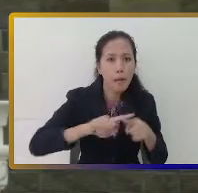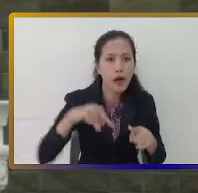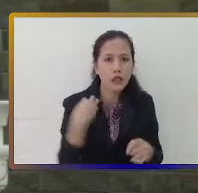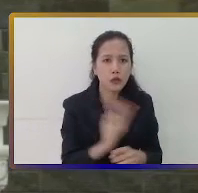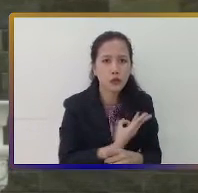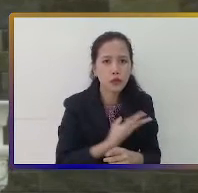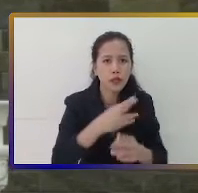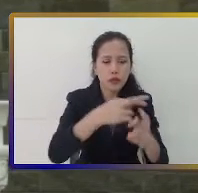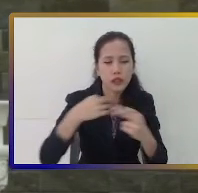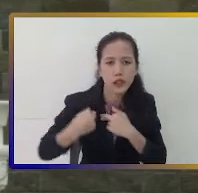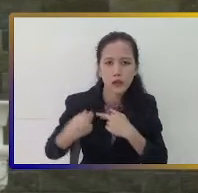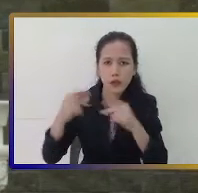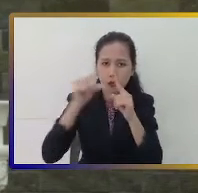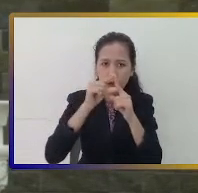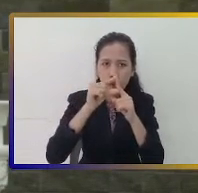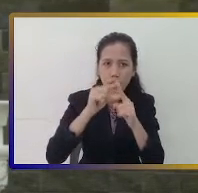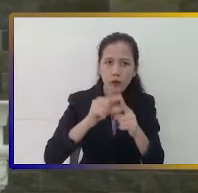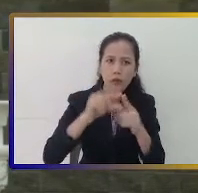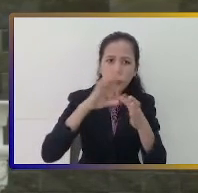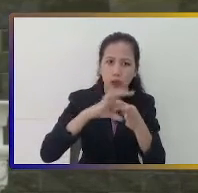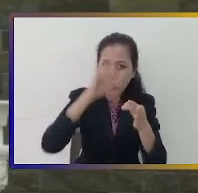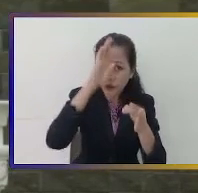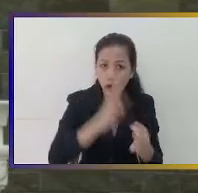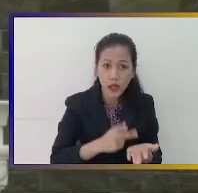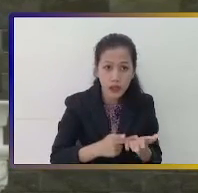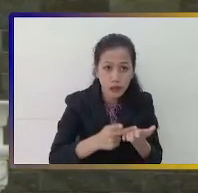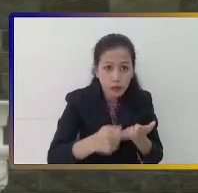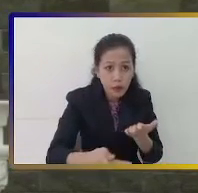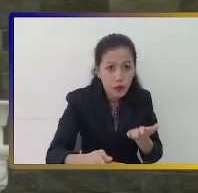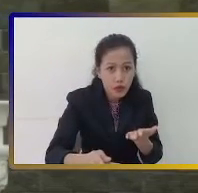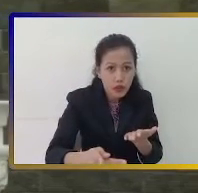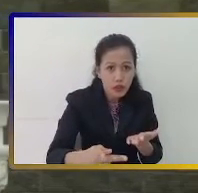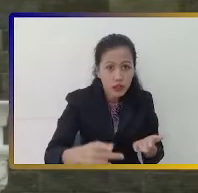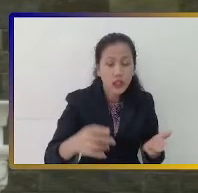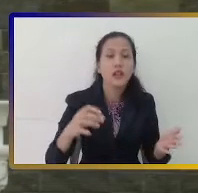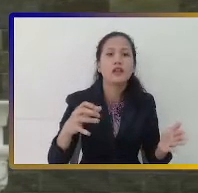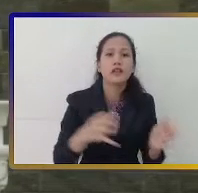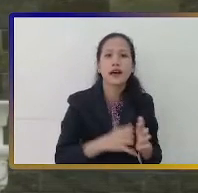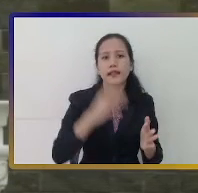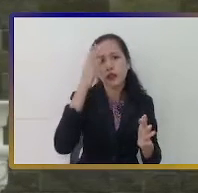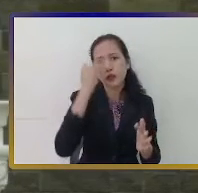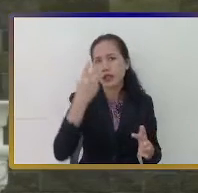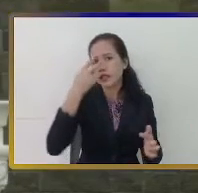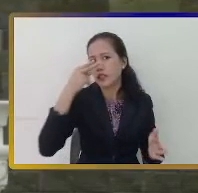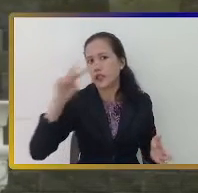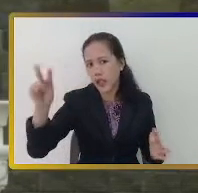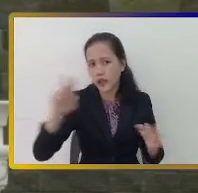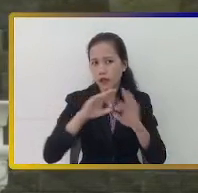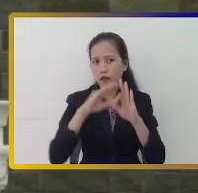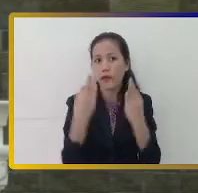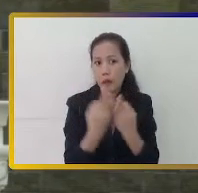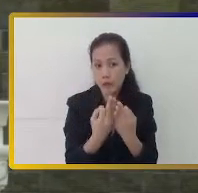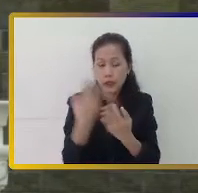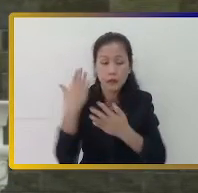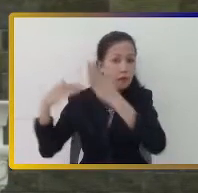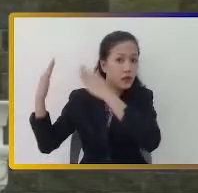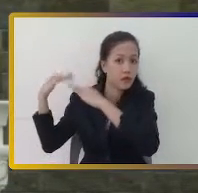that's why we are seeing broken families before, and now we are seeing them magkakasama na po ngayon.